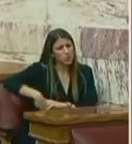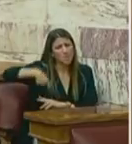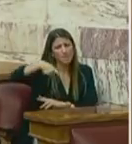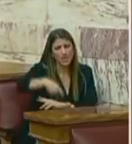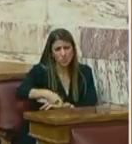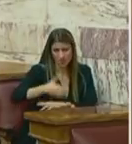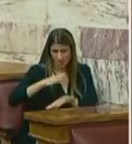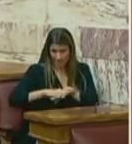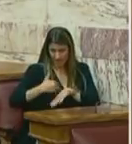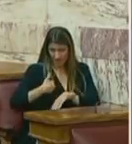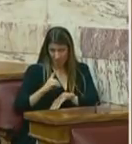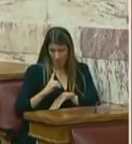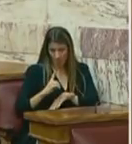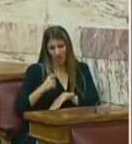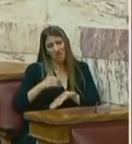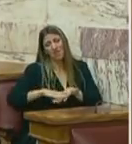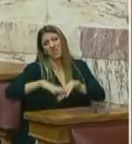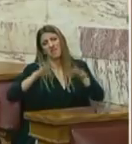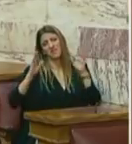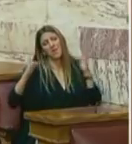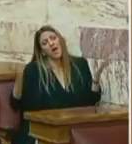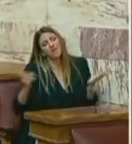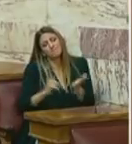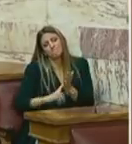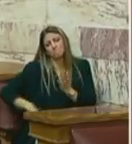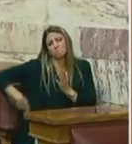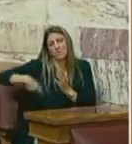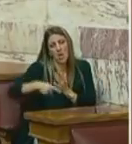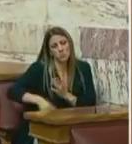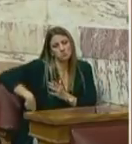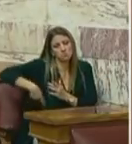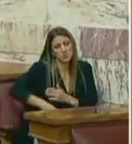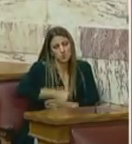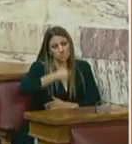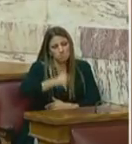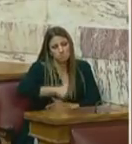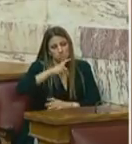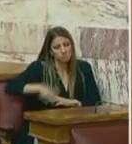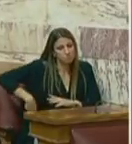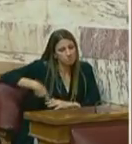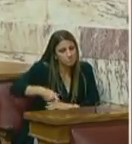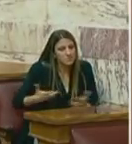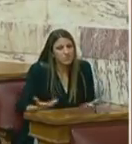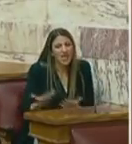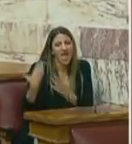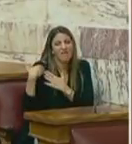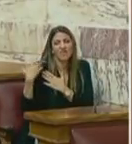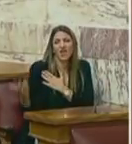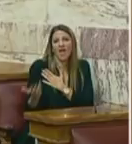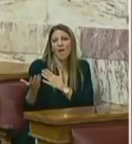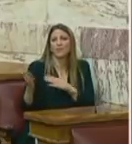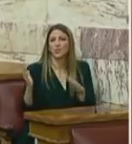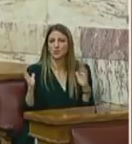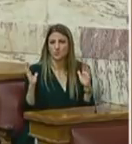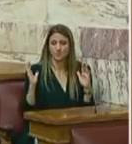τους, αμαρτίες που δεν προέκυψαν τυχαία, αμαρτίες για τις οποίες κάποιος πρέπει να φέρει την ευθύνη. Και όλοι